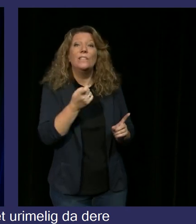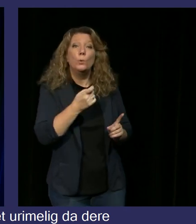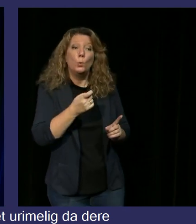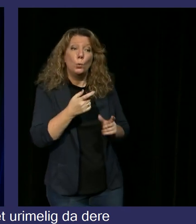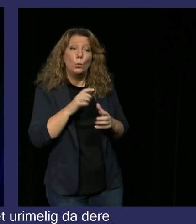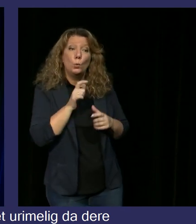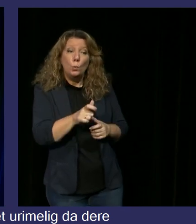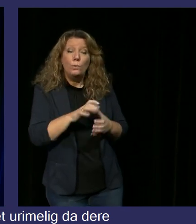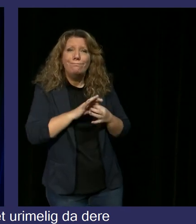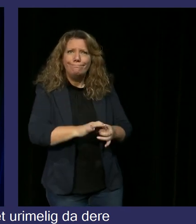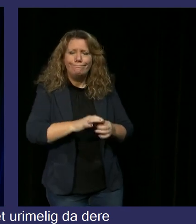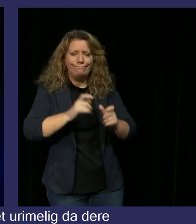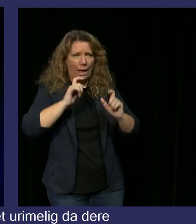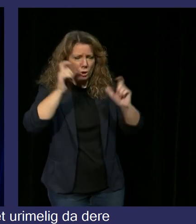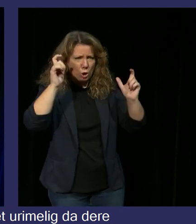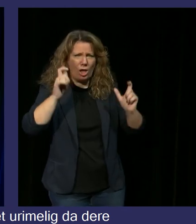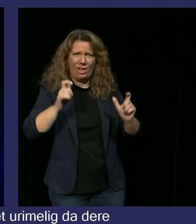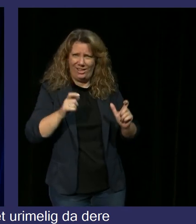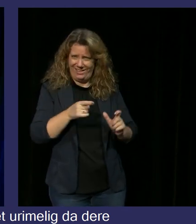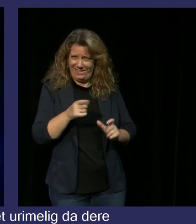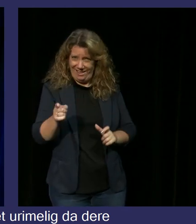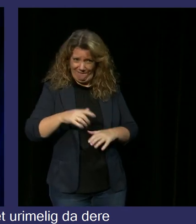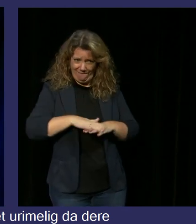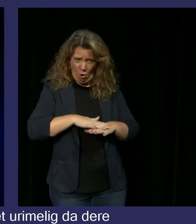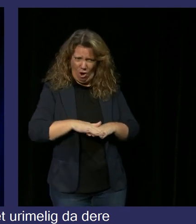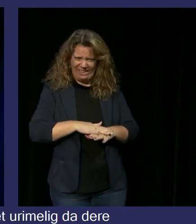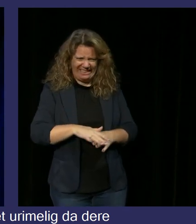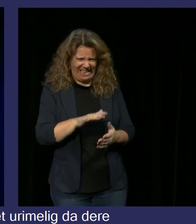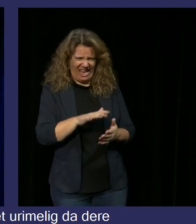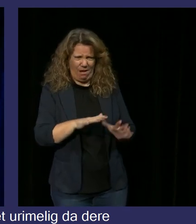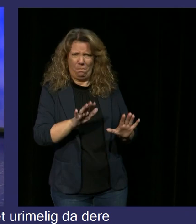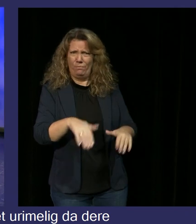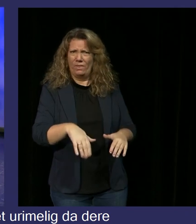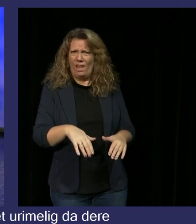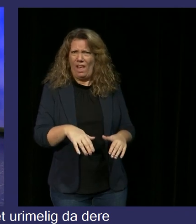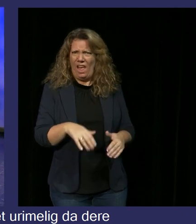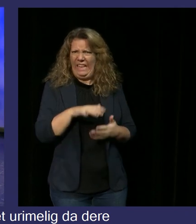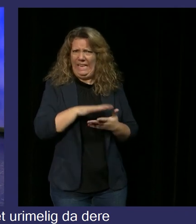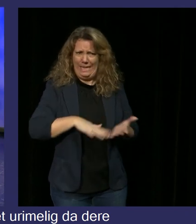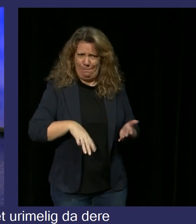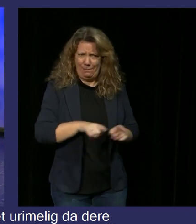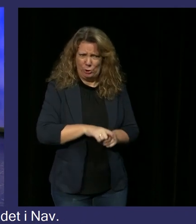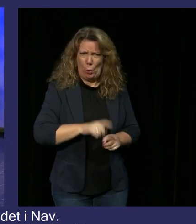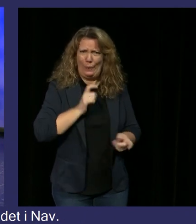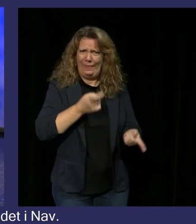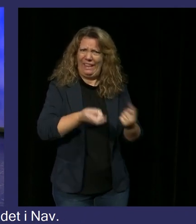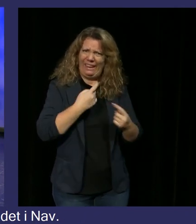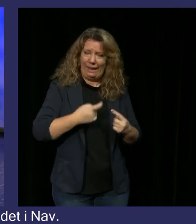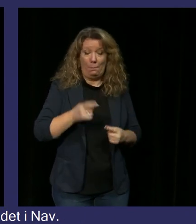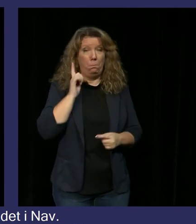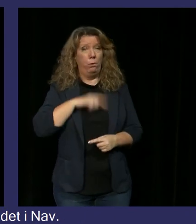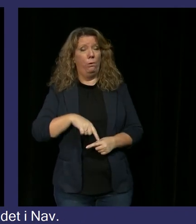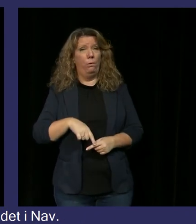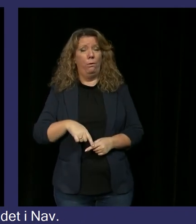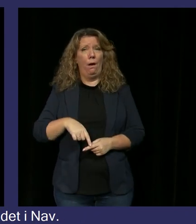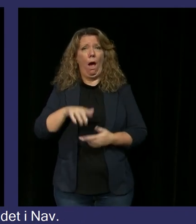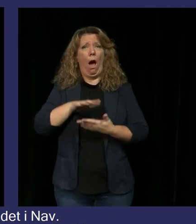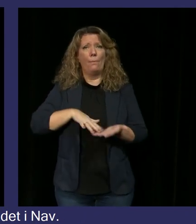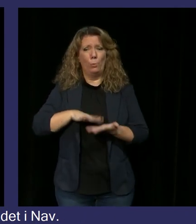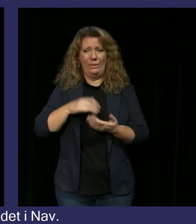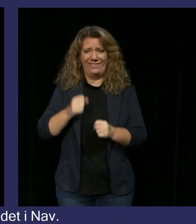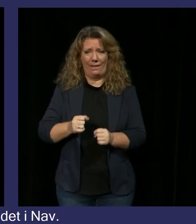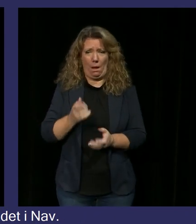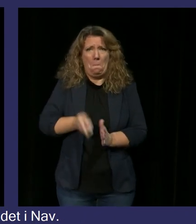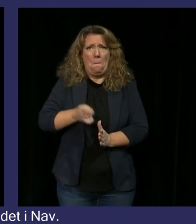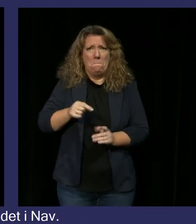det urimelig da dere nettopp fikk et anmodningsvedtak om å lage en ny løsning nå? Nei, men altså, vi er jo veldig